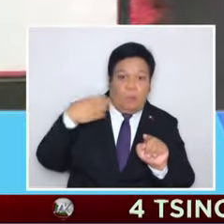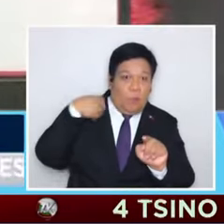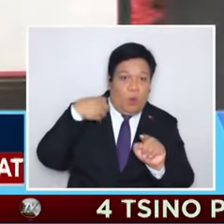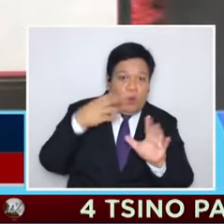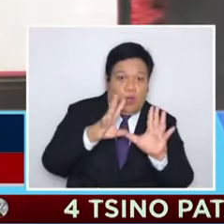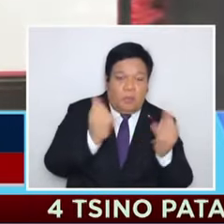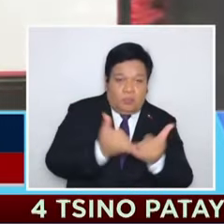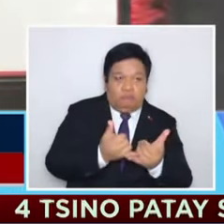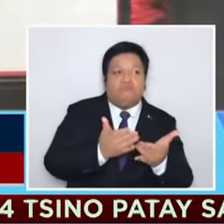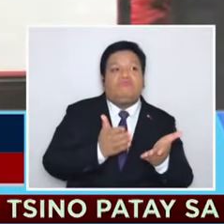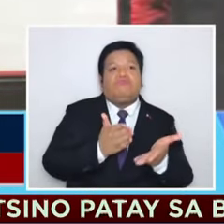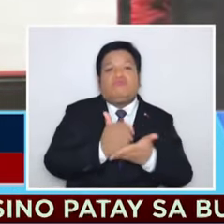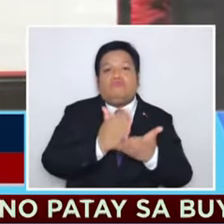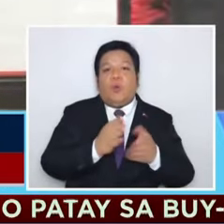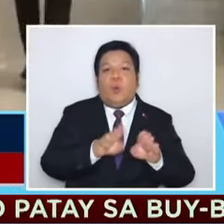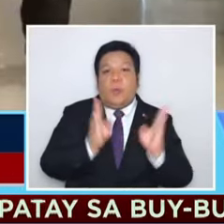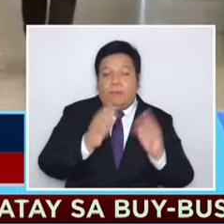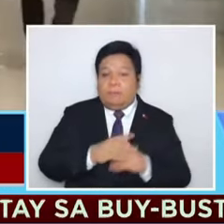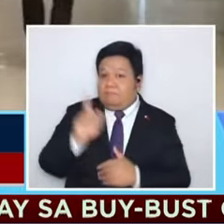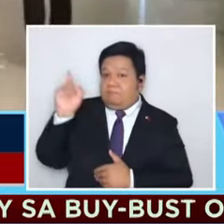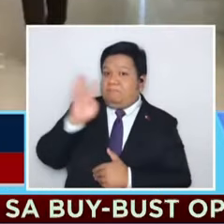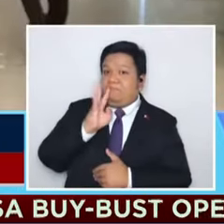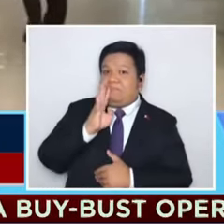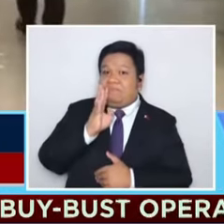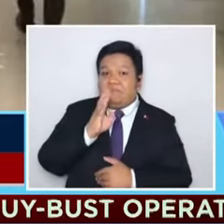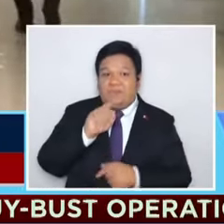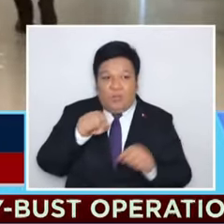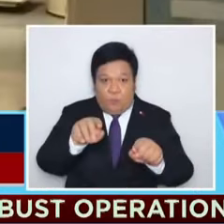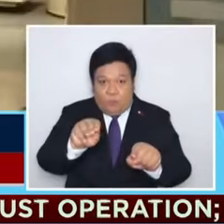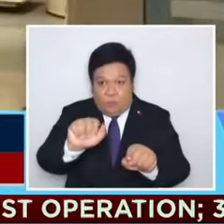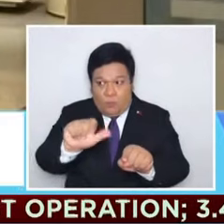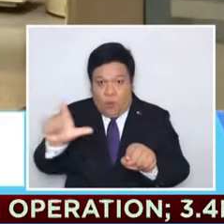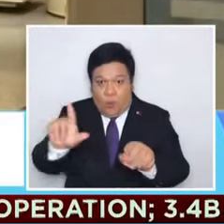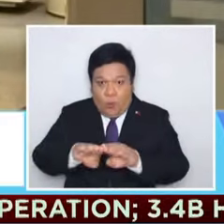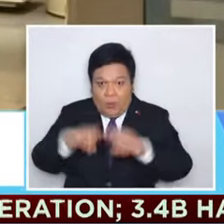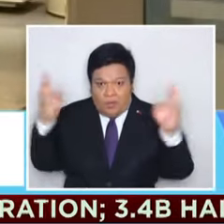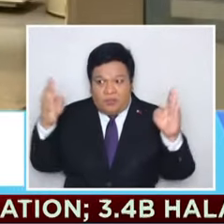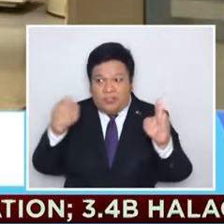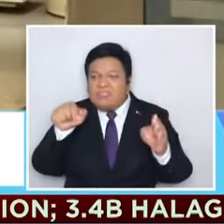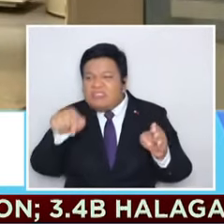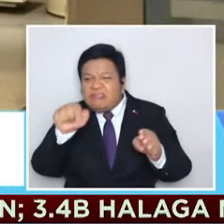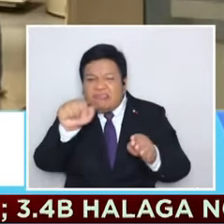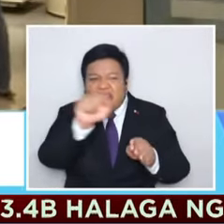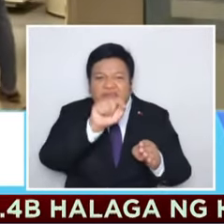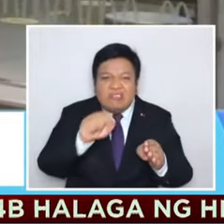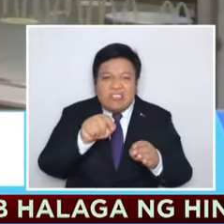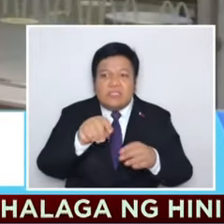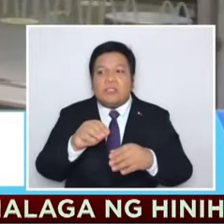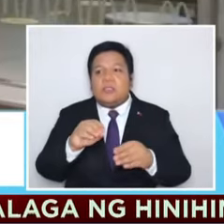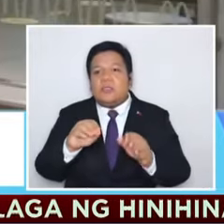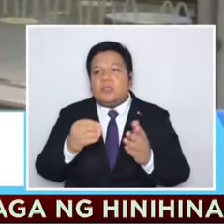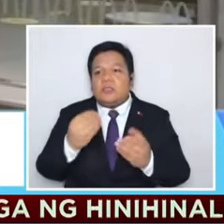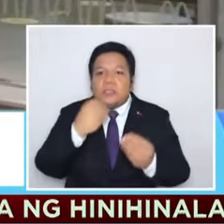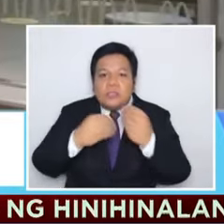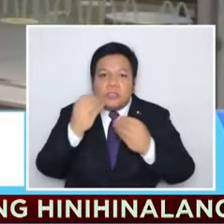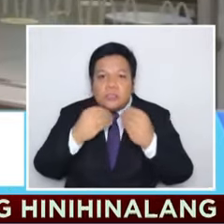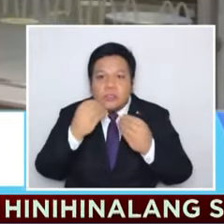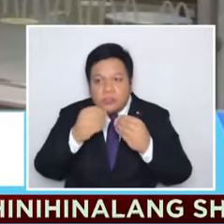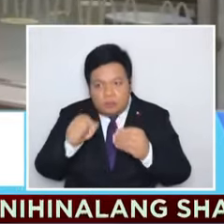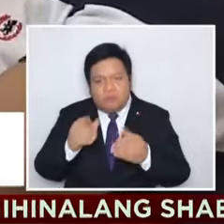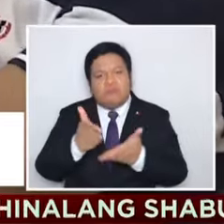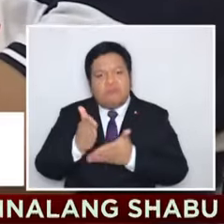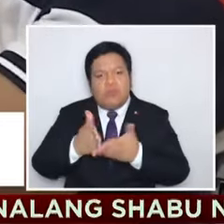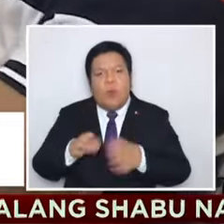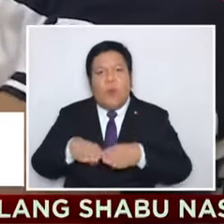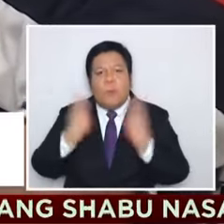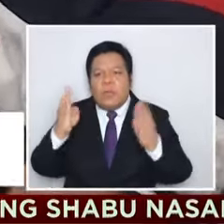malls. Yung mga nakapwesto sa malls, bigyan mo ng pagkakataon magbukas. Pwera yung dine-in kung ayaw mo muna ng dine-in. I'll press ko